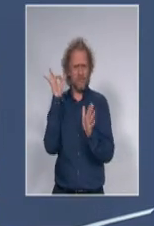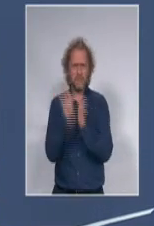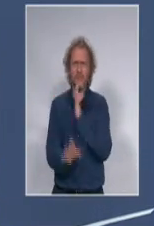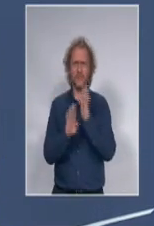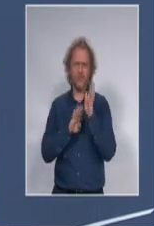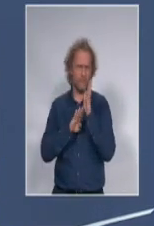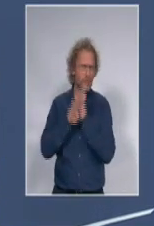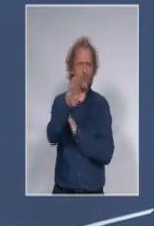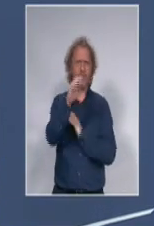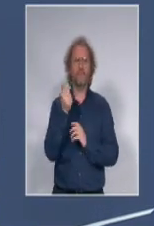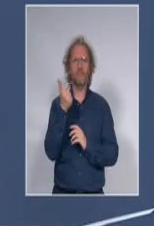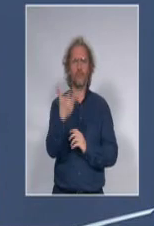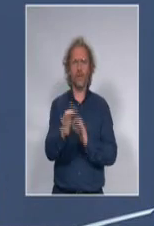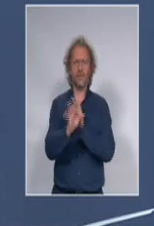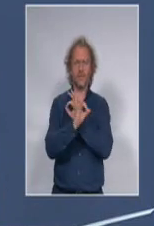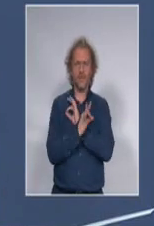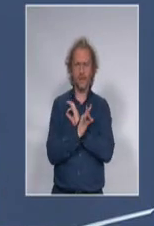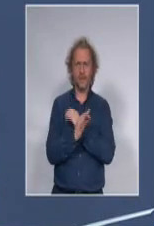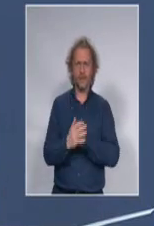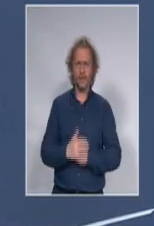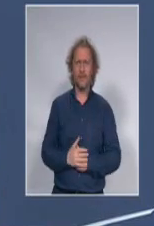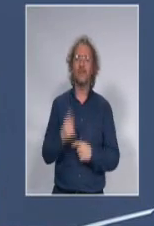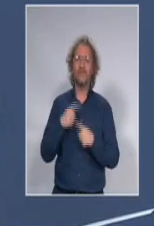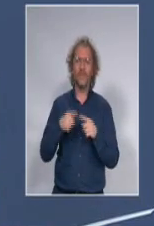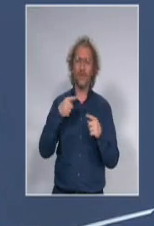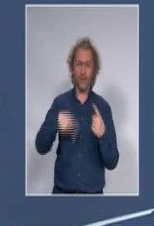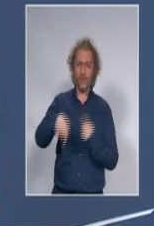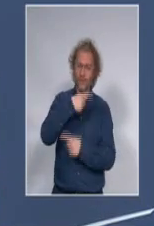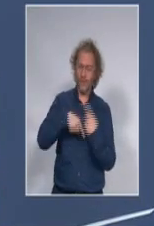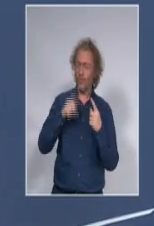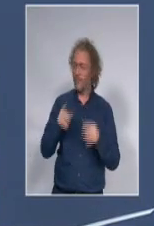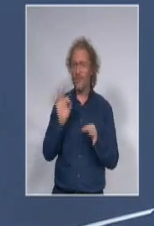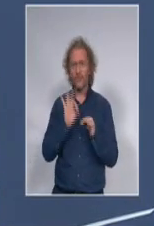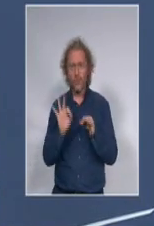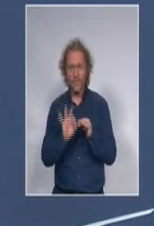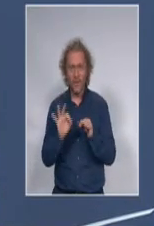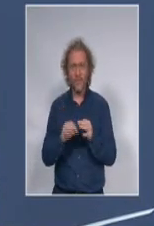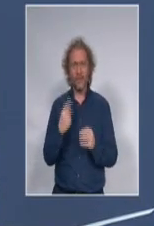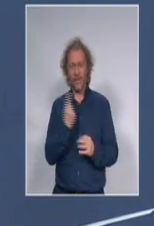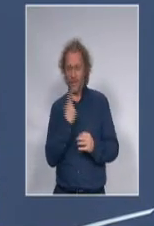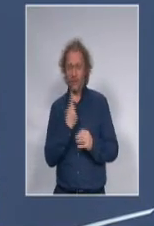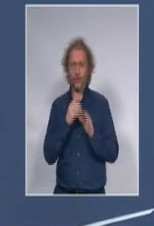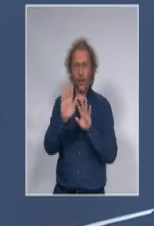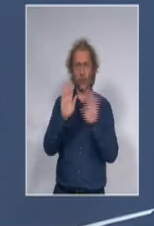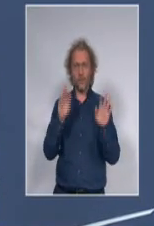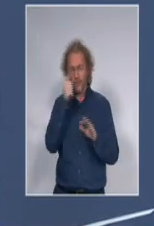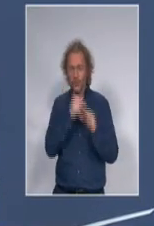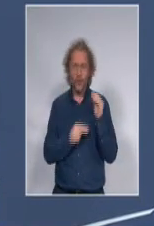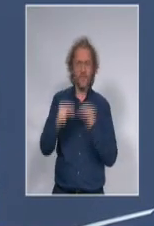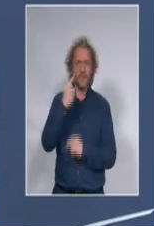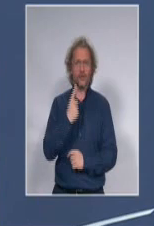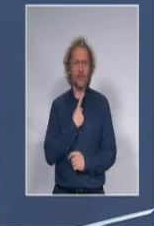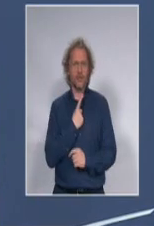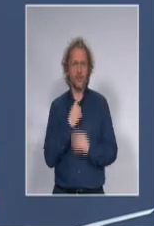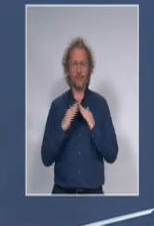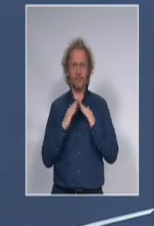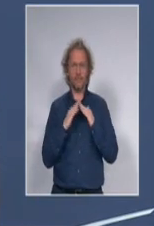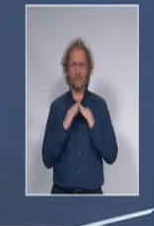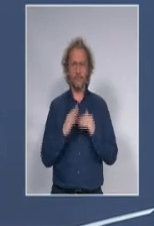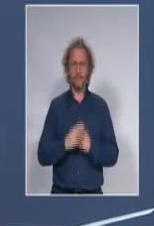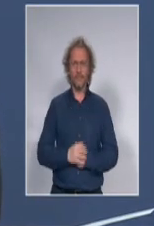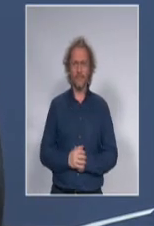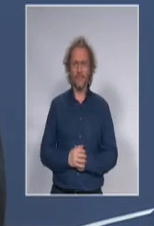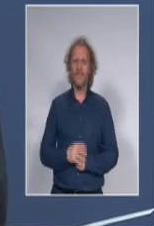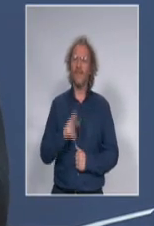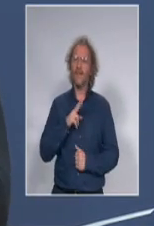Zato moramo da se čuvamo i moramo da se izolujemo snažnije nego ikada. Zato penzioneri, postoje predlozi trgovinskih